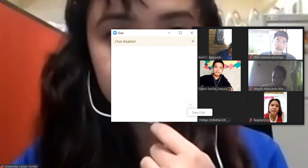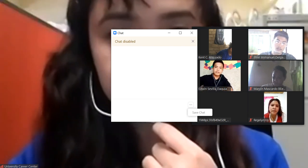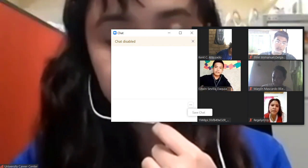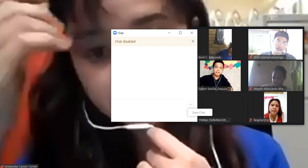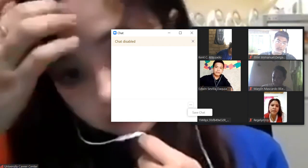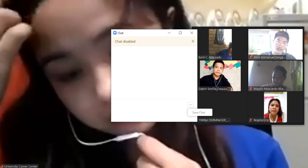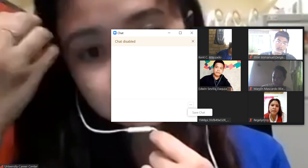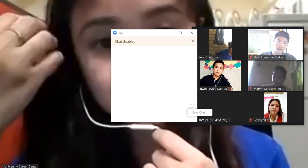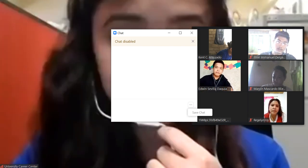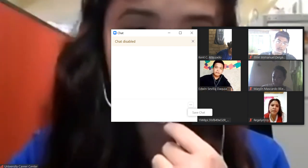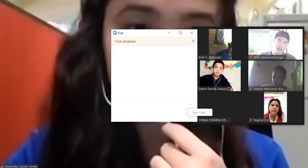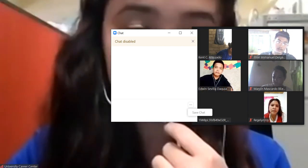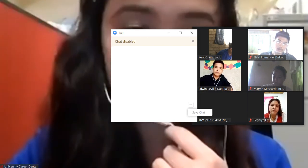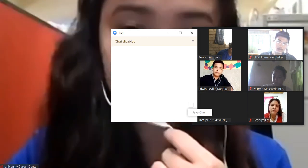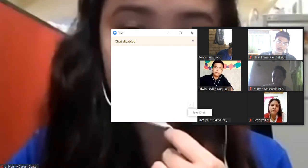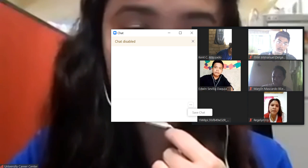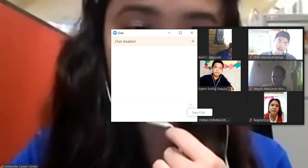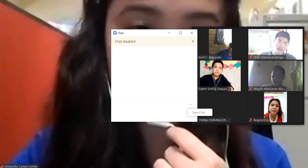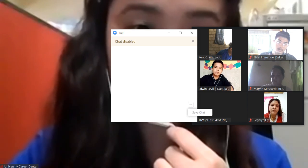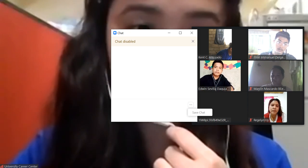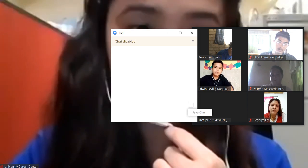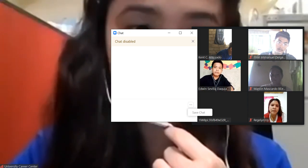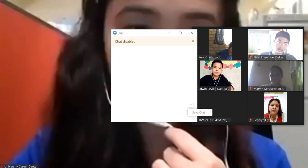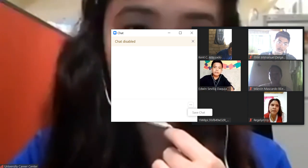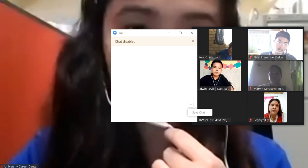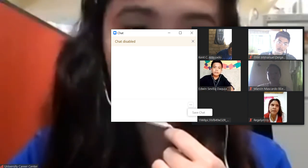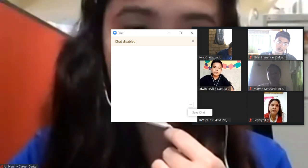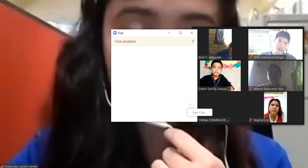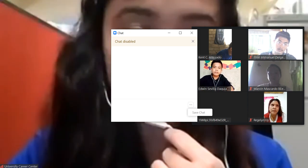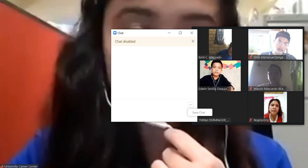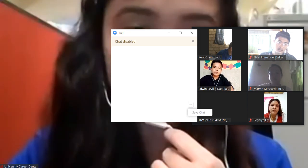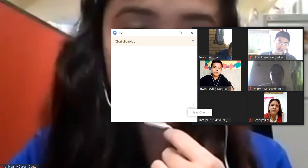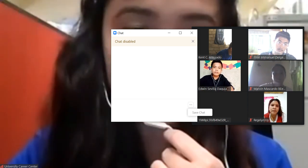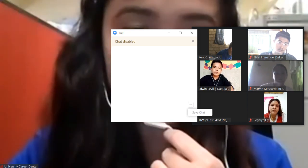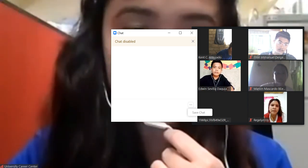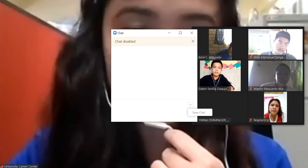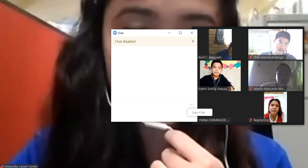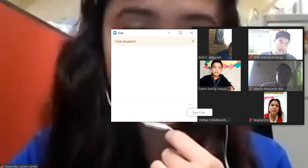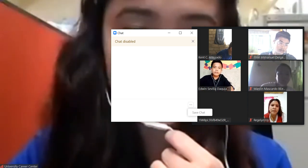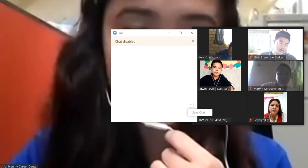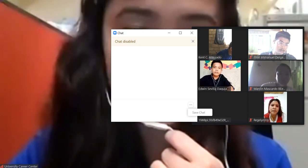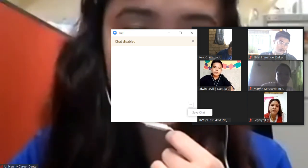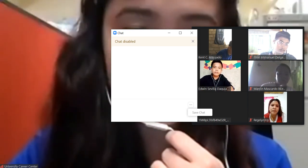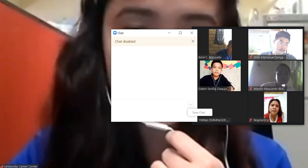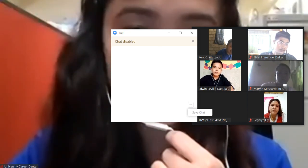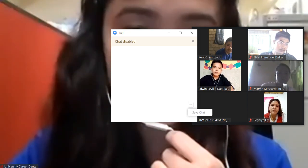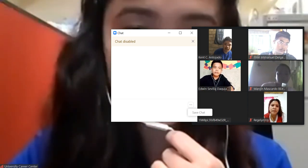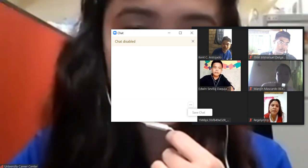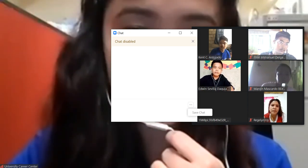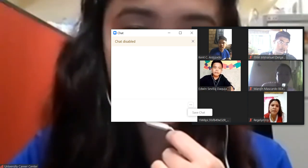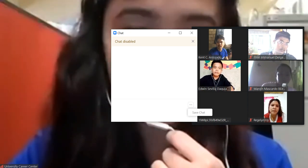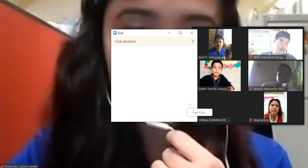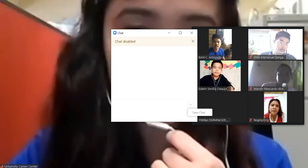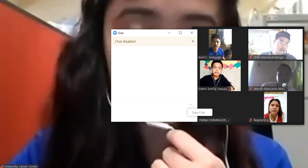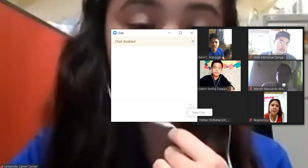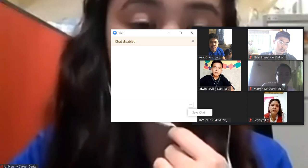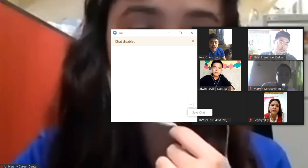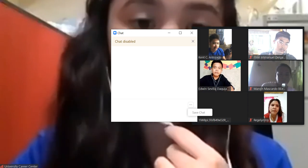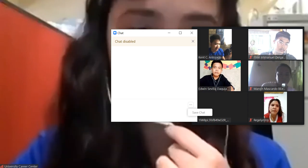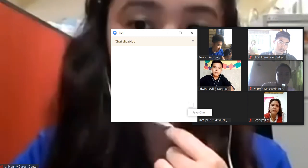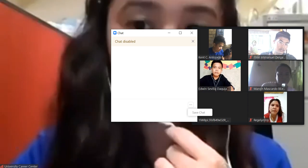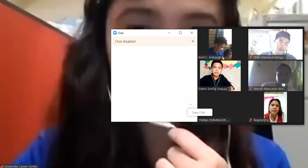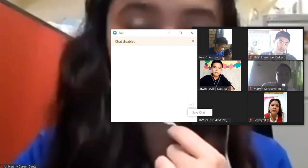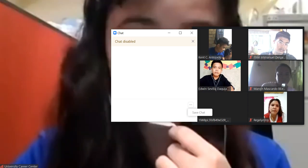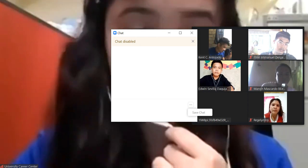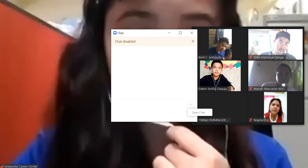Ma'am, excuse me. Yes? Ma'am, okay ra, ma'am. Mag-usa rami og phone, ma'am. Pero lima mi kabuok.